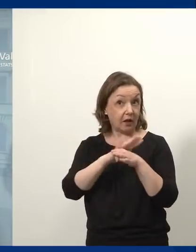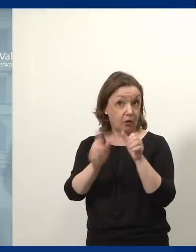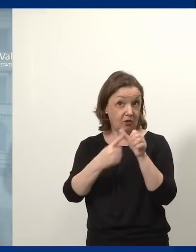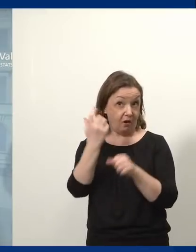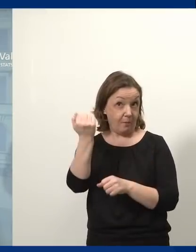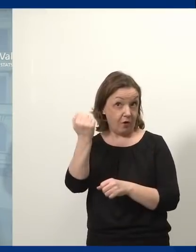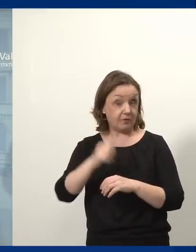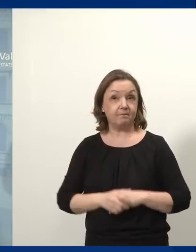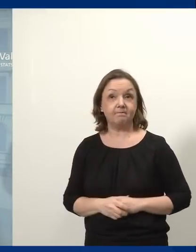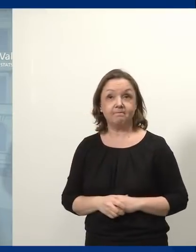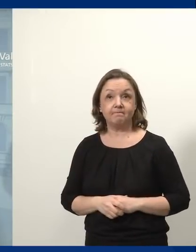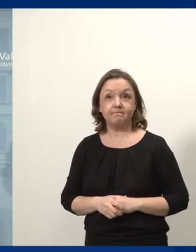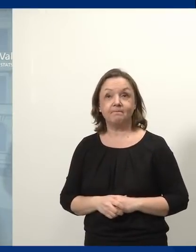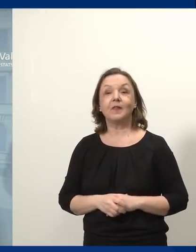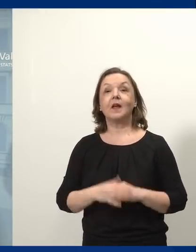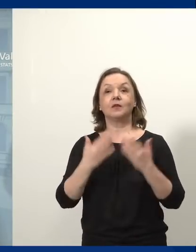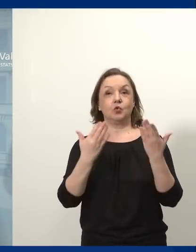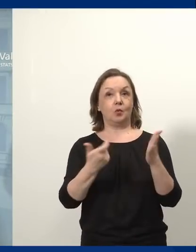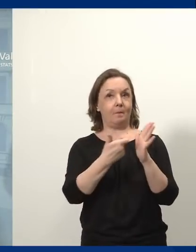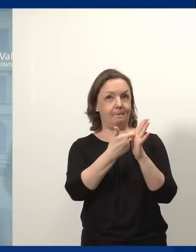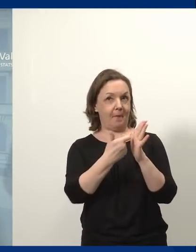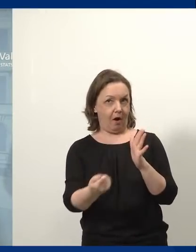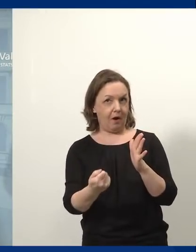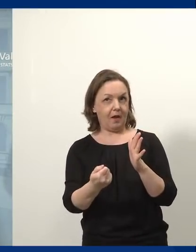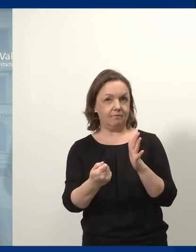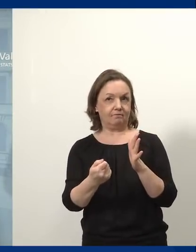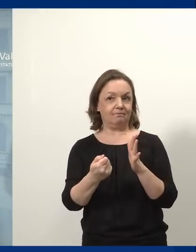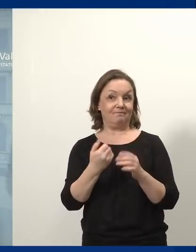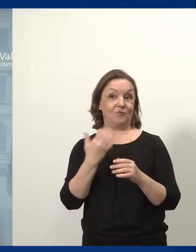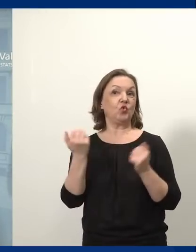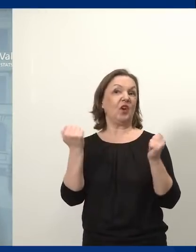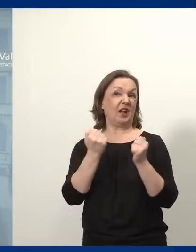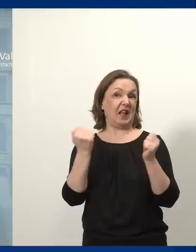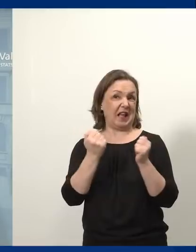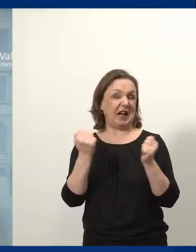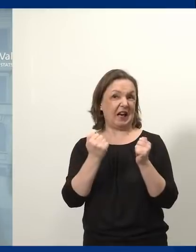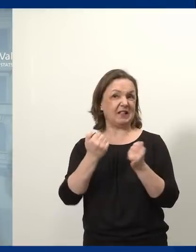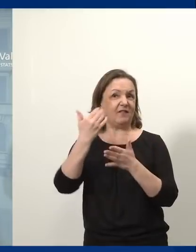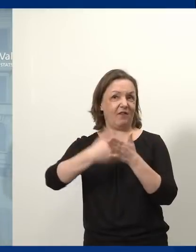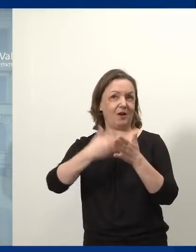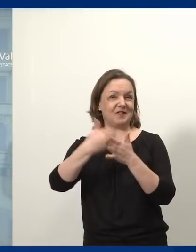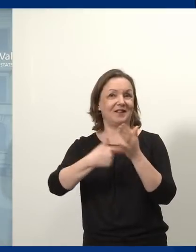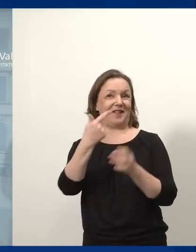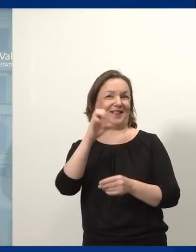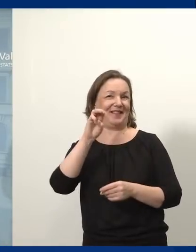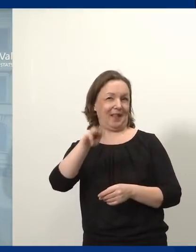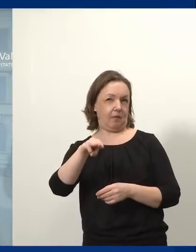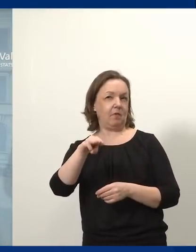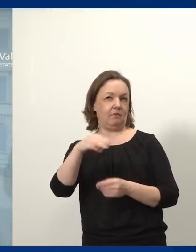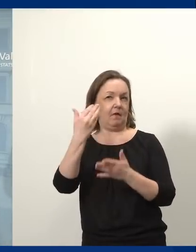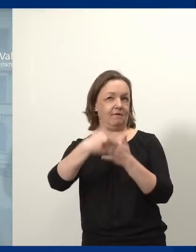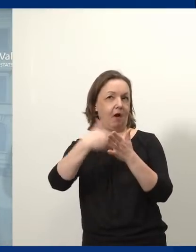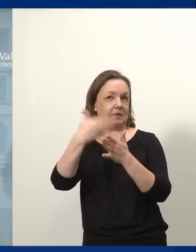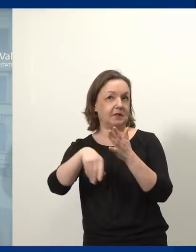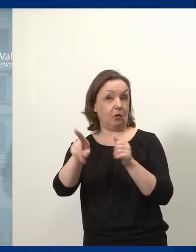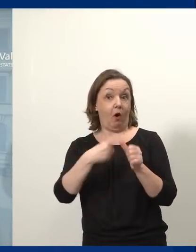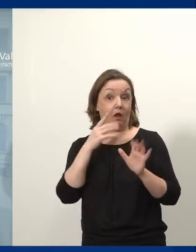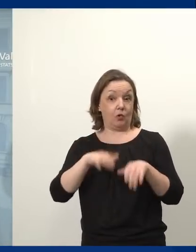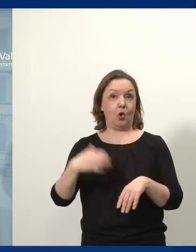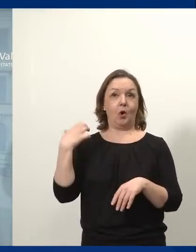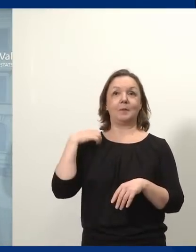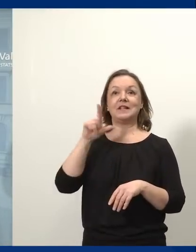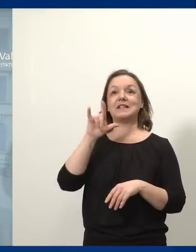Tämä kompensaatiomalli, joka tullaan valmistelemaan kiireisesti työ- ja elinkeinoministeriössä, niin se on valmistelun alla ja ministeri